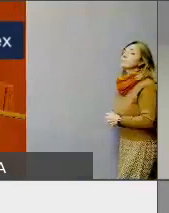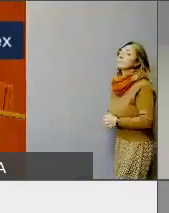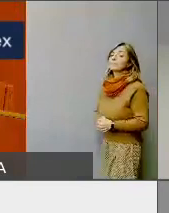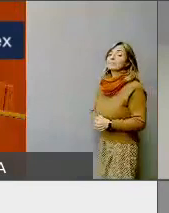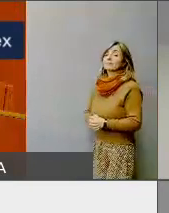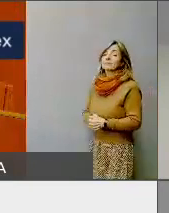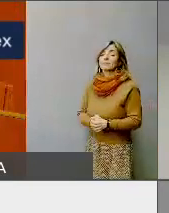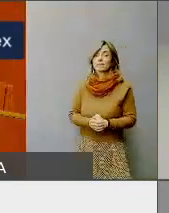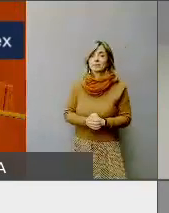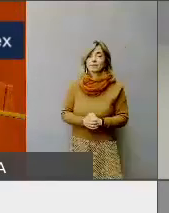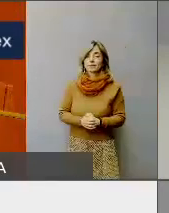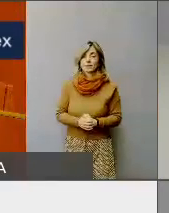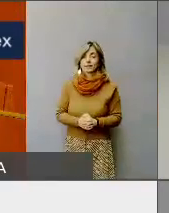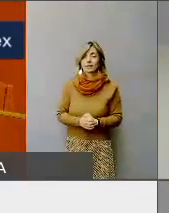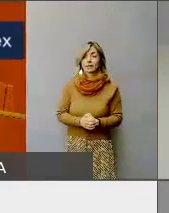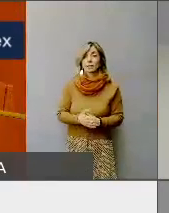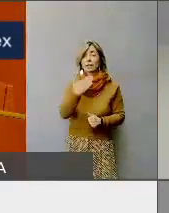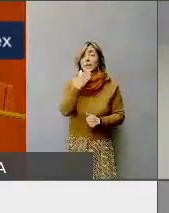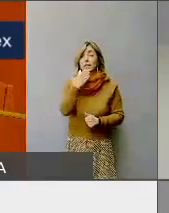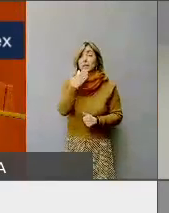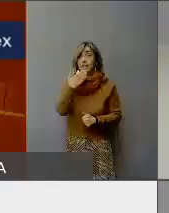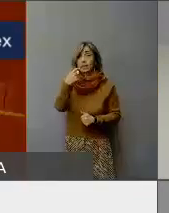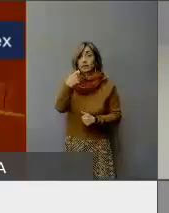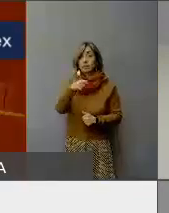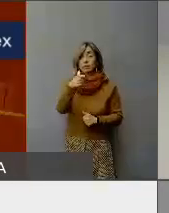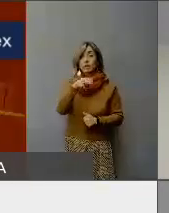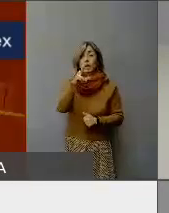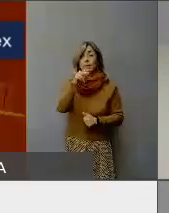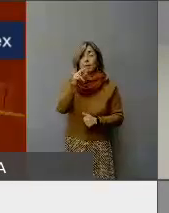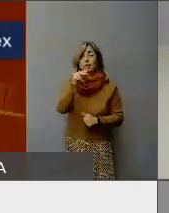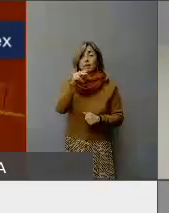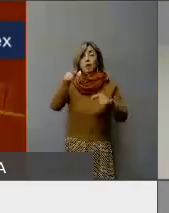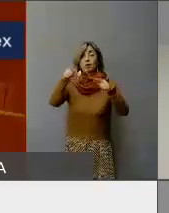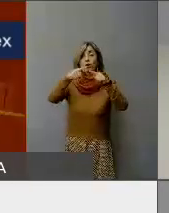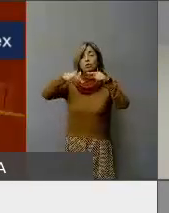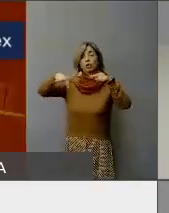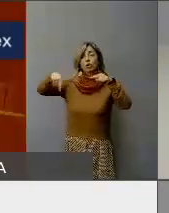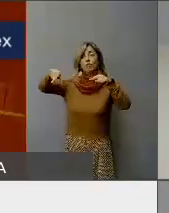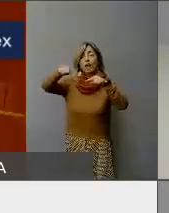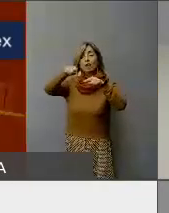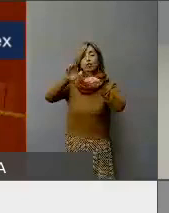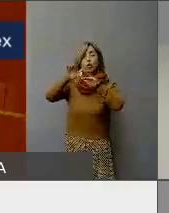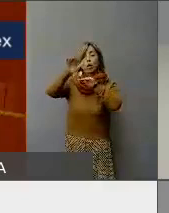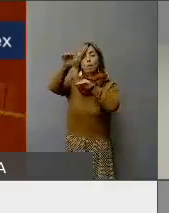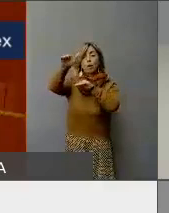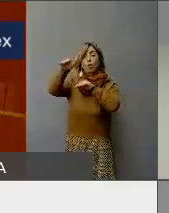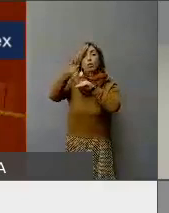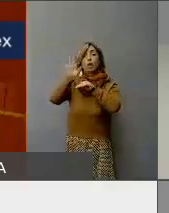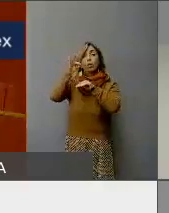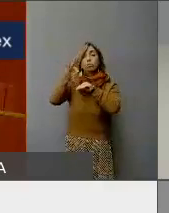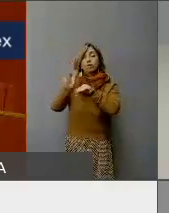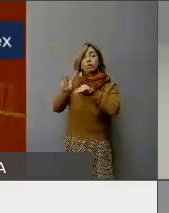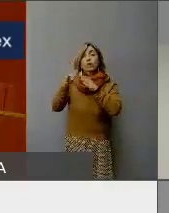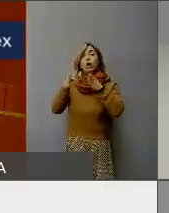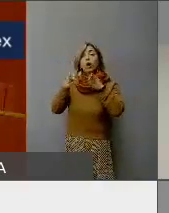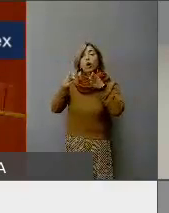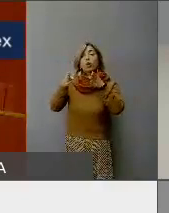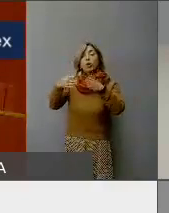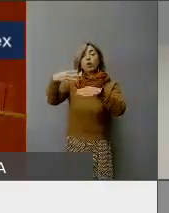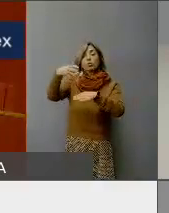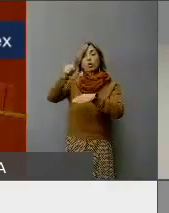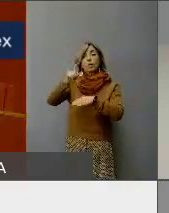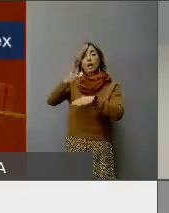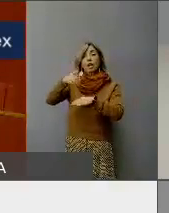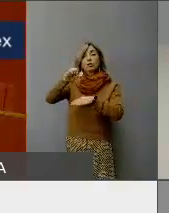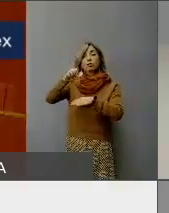presidente parliamo appunto di circonvallazione a monte nello specifico di corso magenta e in prossimità dello slargo